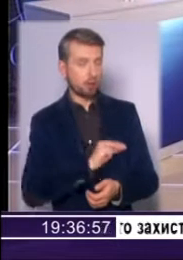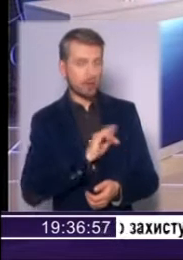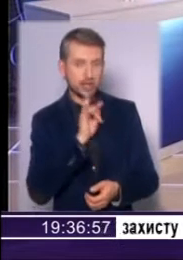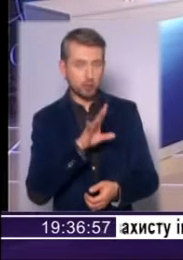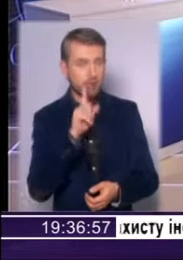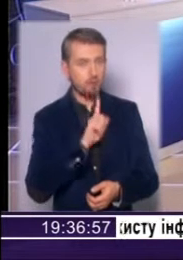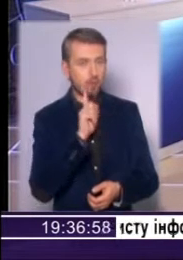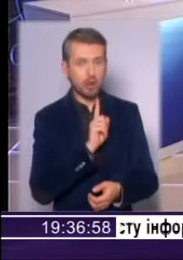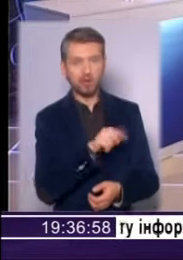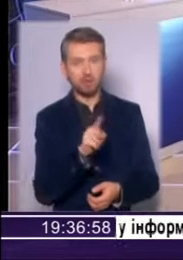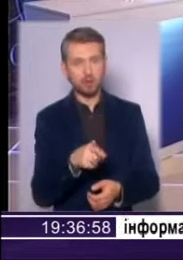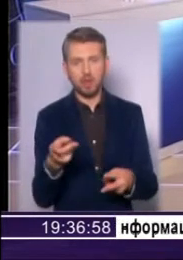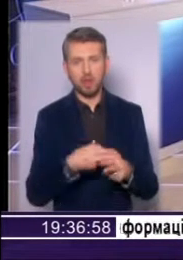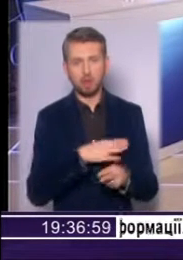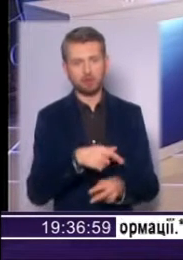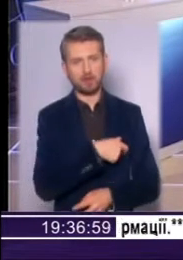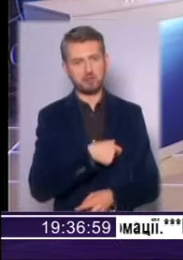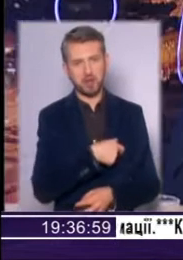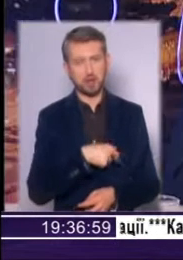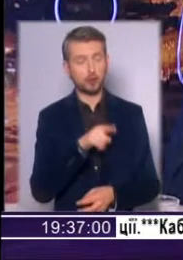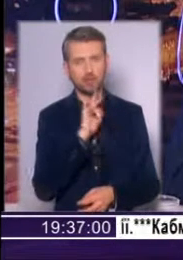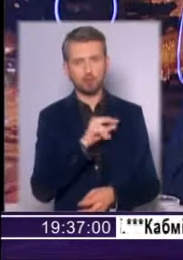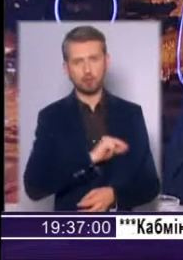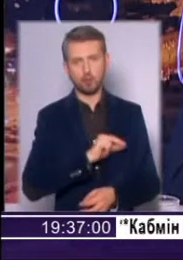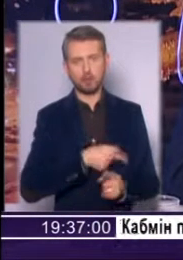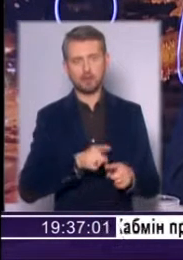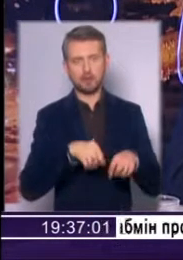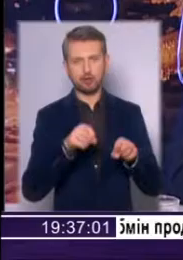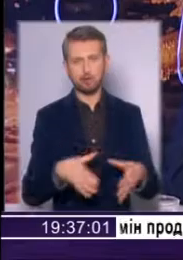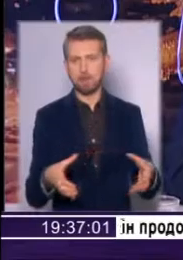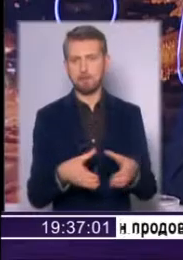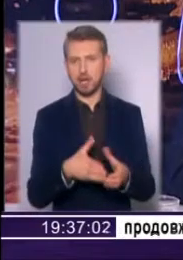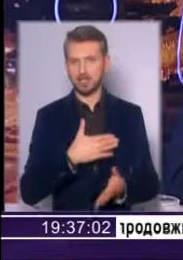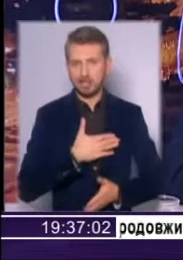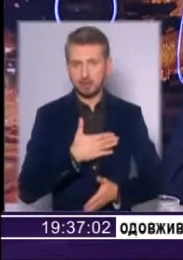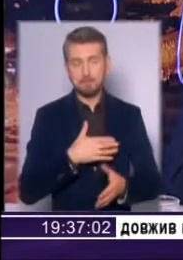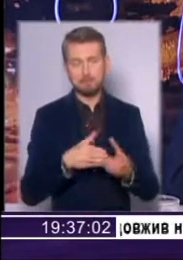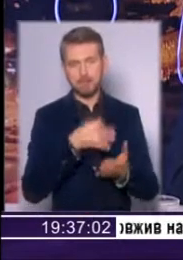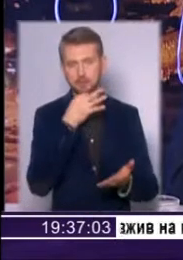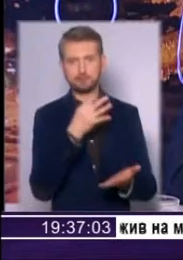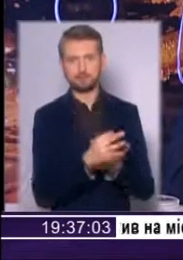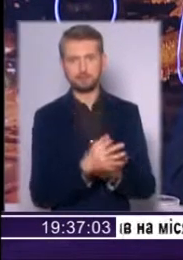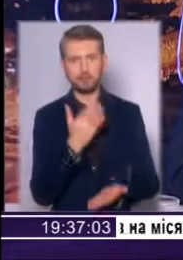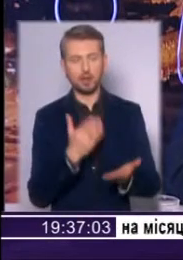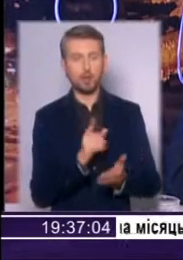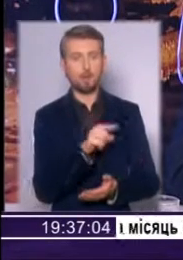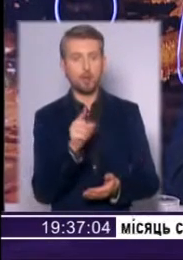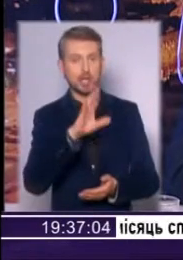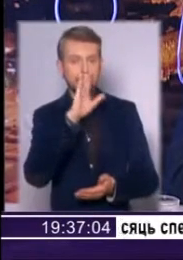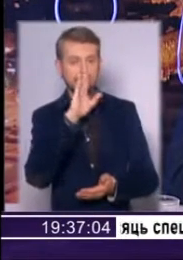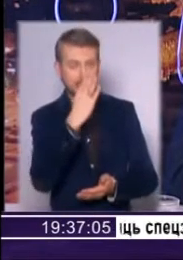поки вони їх не позбавлять мандатів. Вони не будуть працювати, це рішення партійне, партія за них несе відповідальність. Якщо вони зрадили